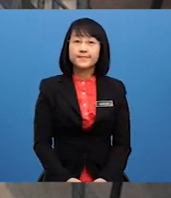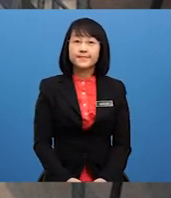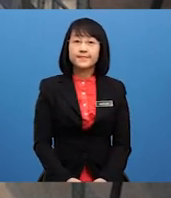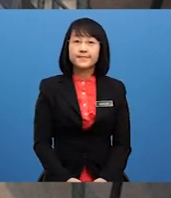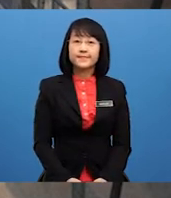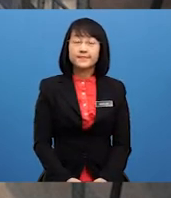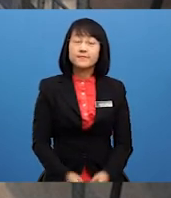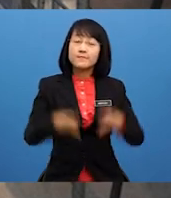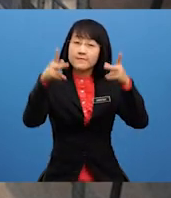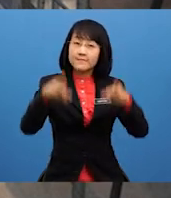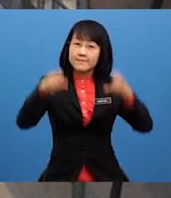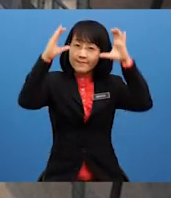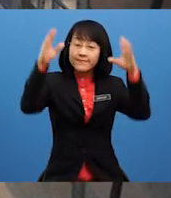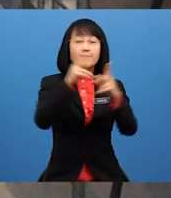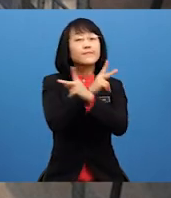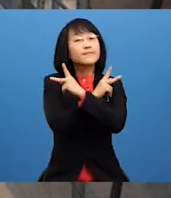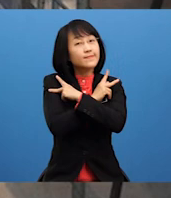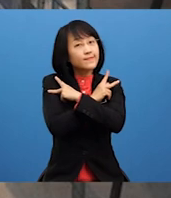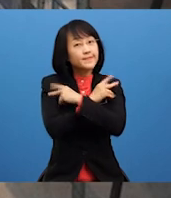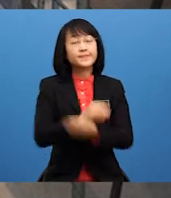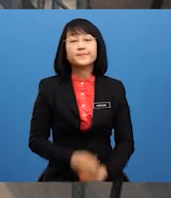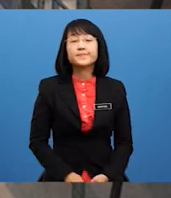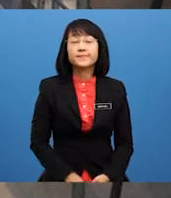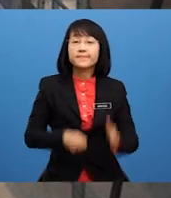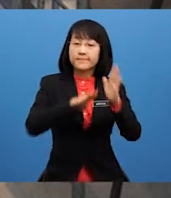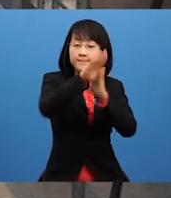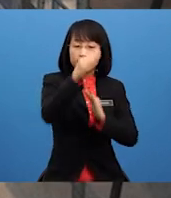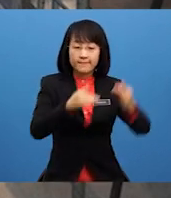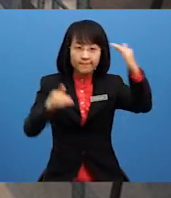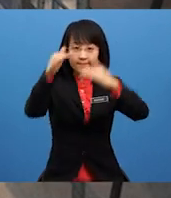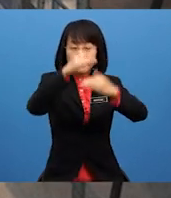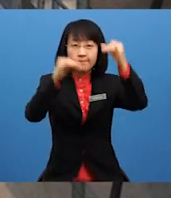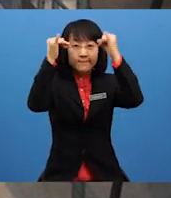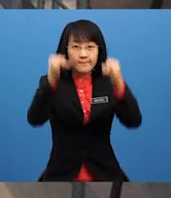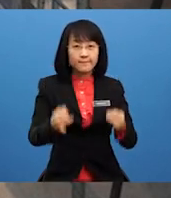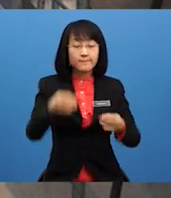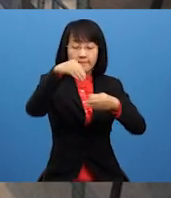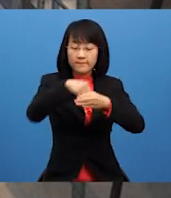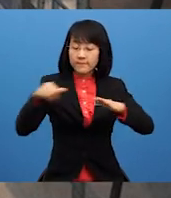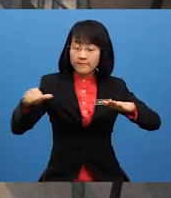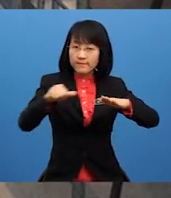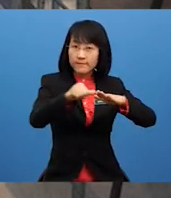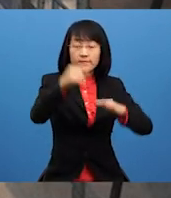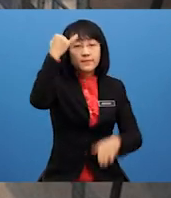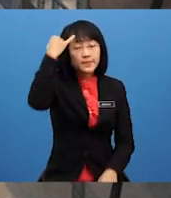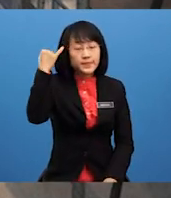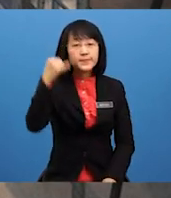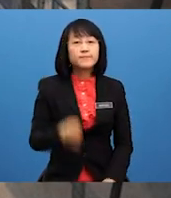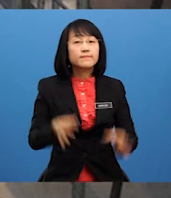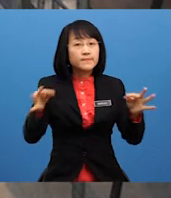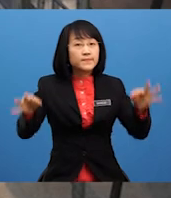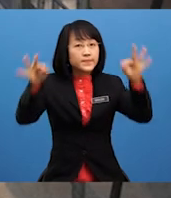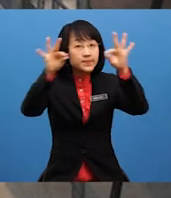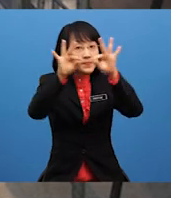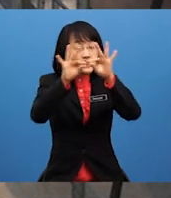Pelajar yang cikgu kasihi, pembangunan insan dalam aspek ilmu adalah salah satu aspek penting